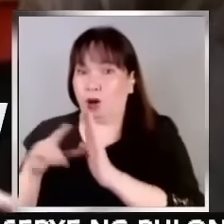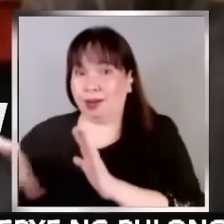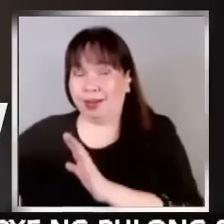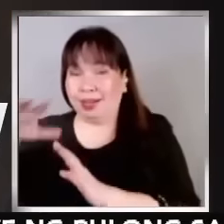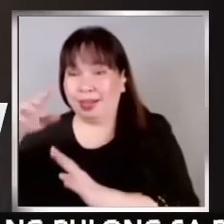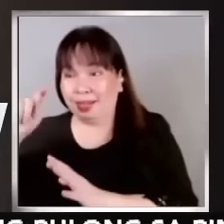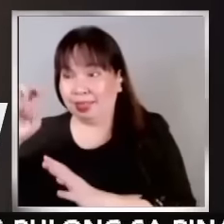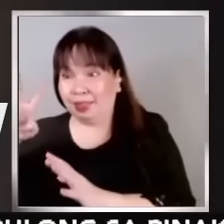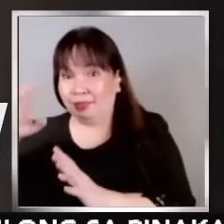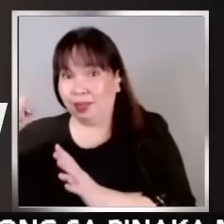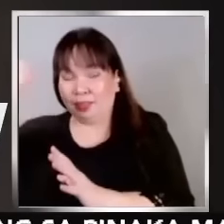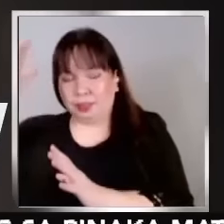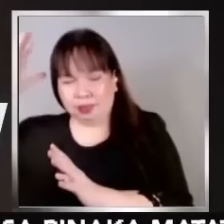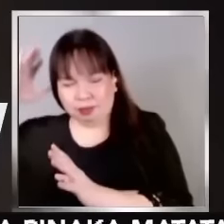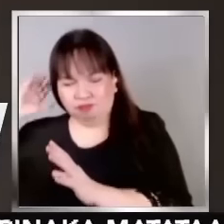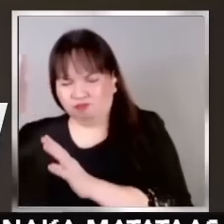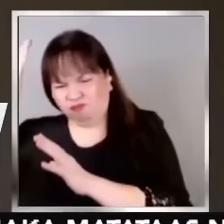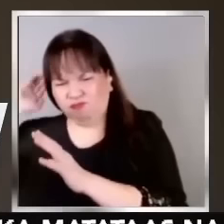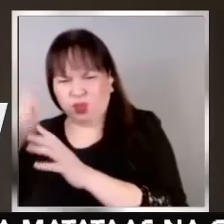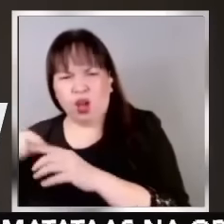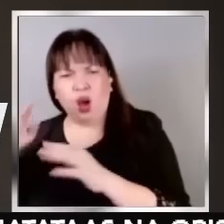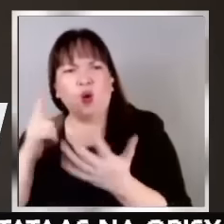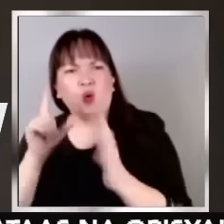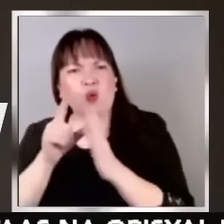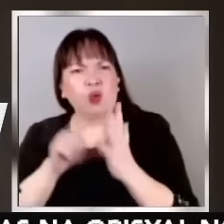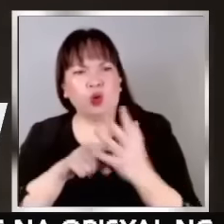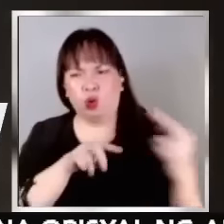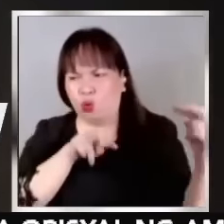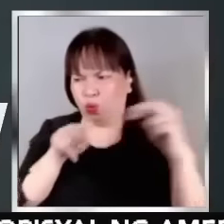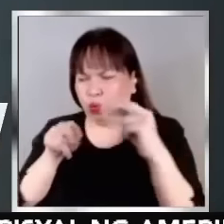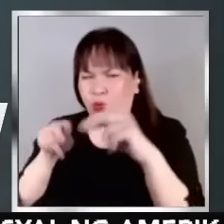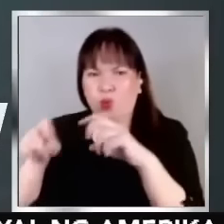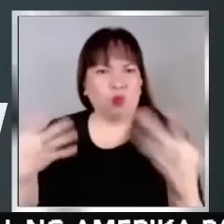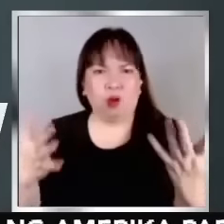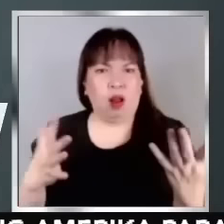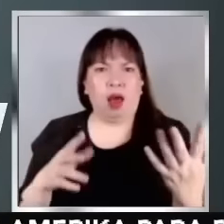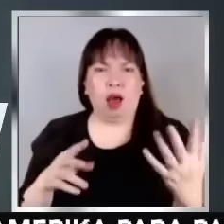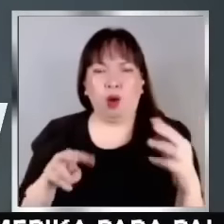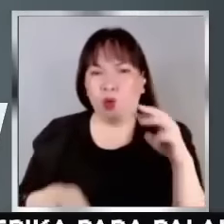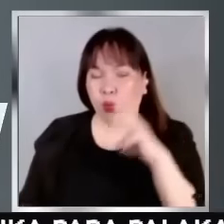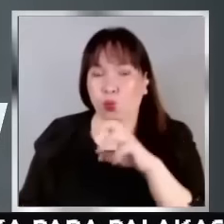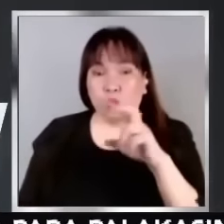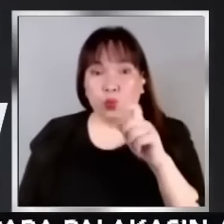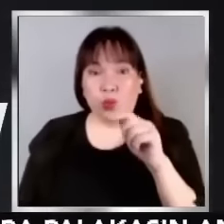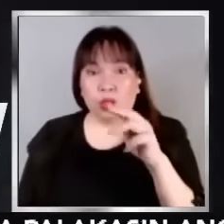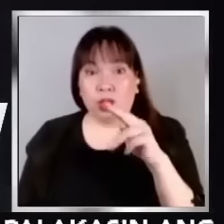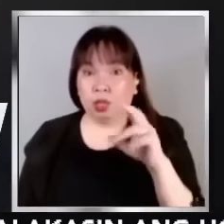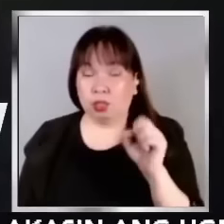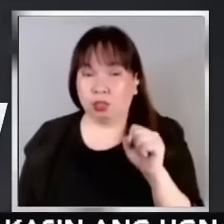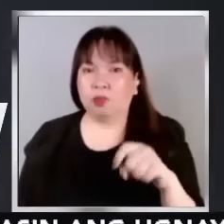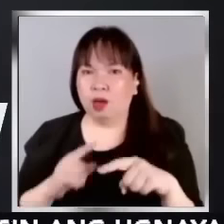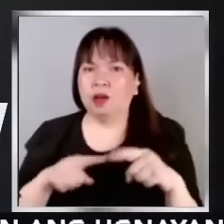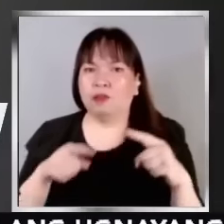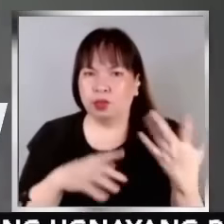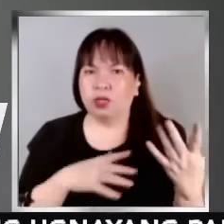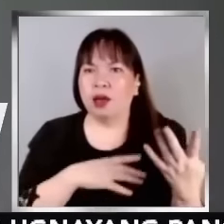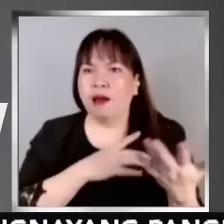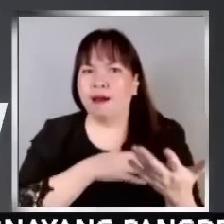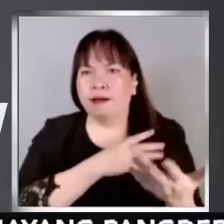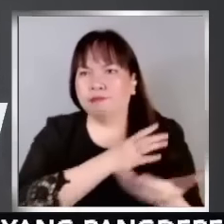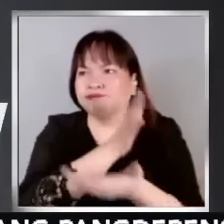ito magiging legal kung walang saksi sa paghahalugog? Nakapag-ikot na rin daw noon ang raiding team nang dumating ang